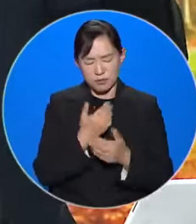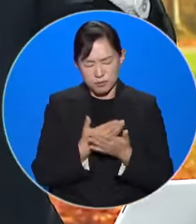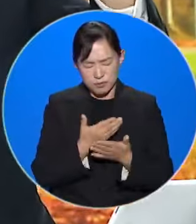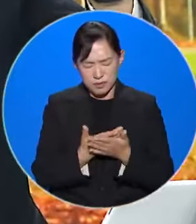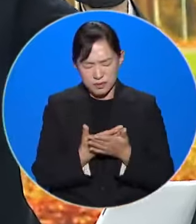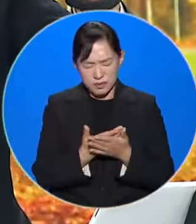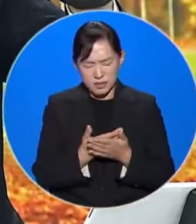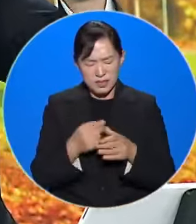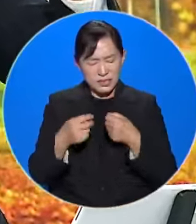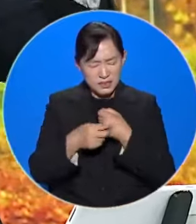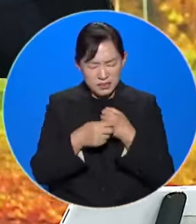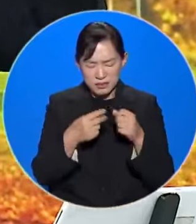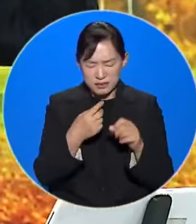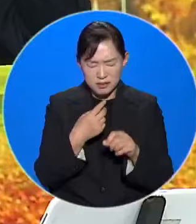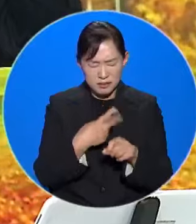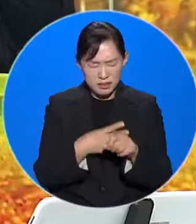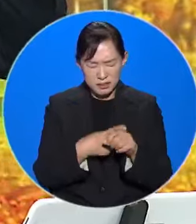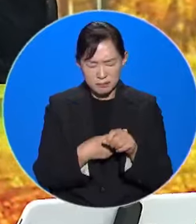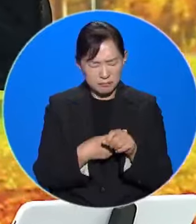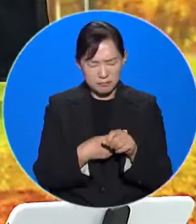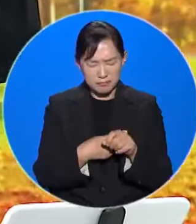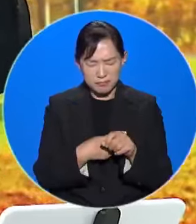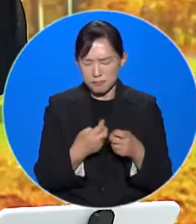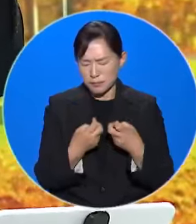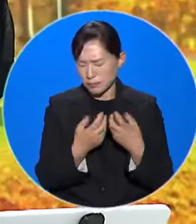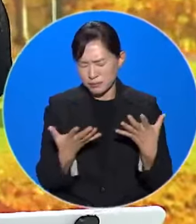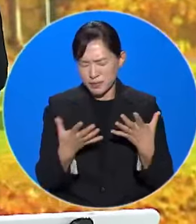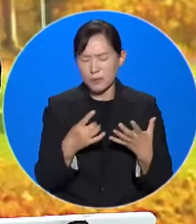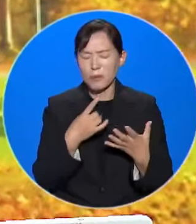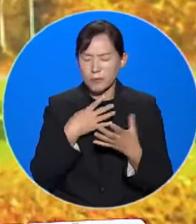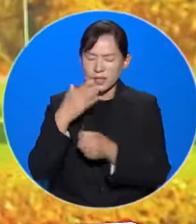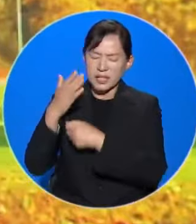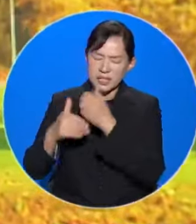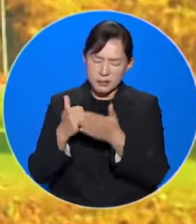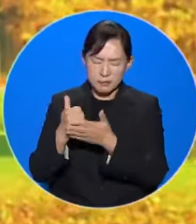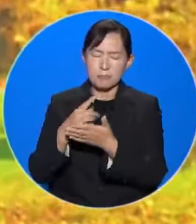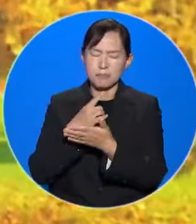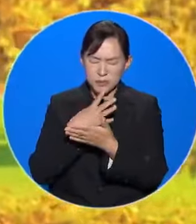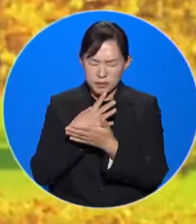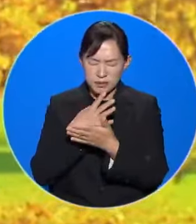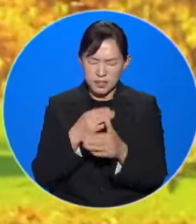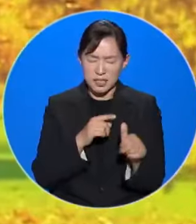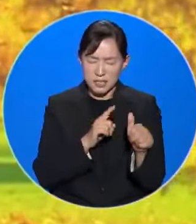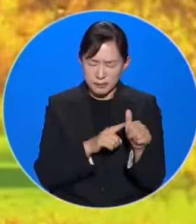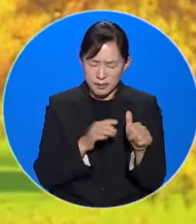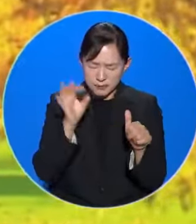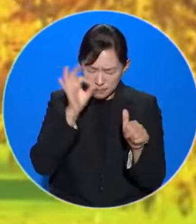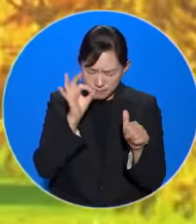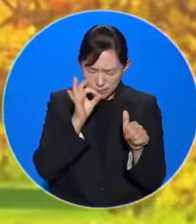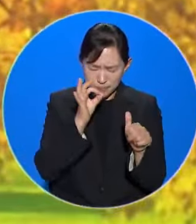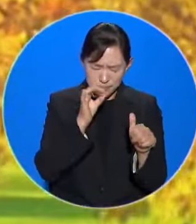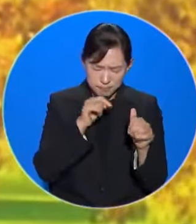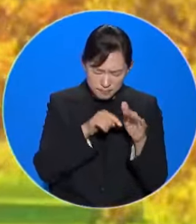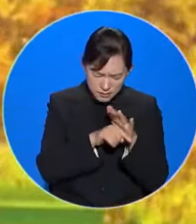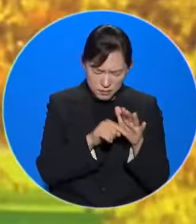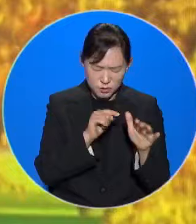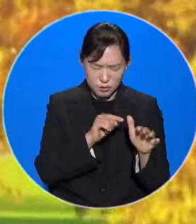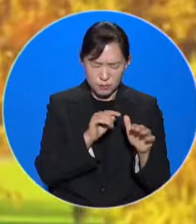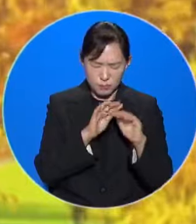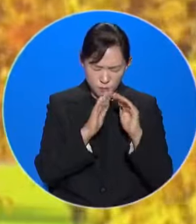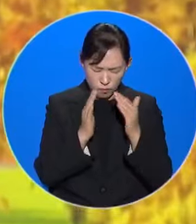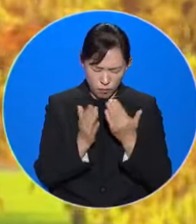세상적인 의술로는 방법이 없습니다. 오직 하나님밖에 없습니다. 하나님, 우리 남편 가운데 찾아가 주셔서 그